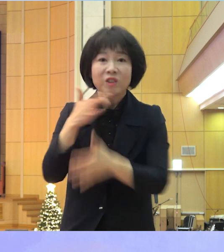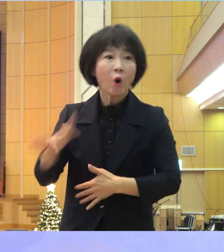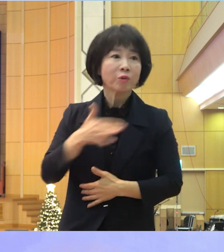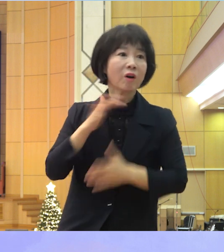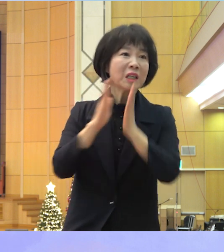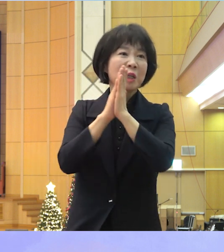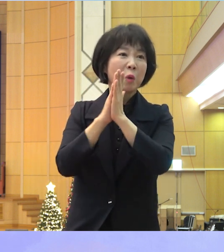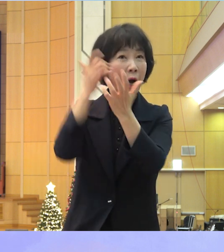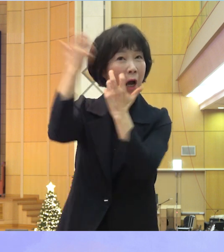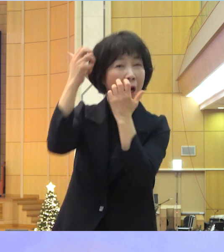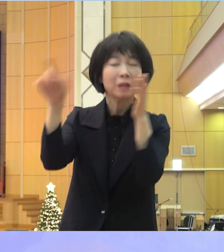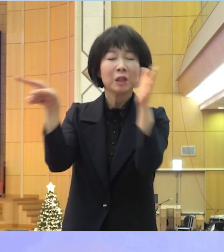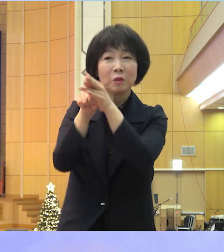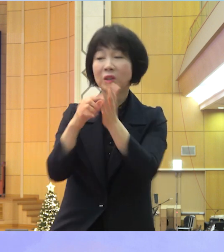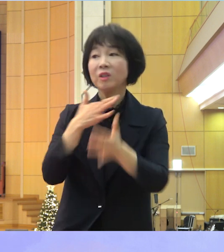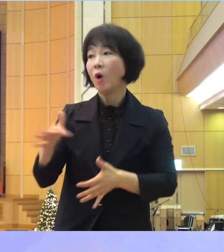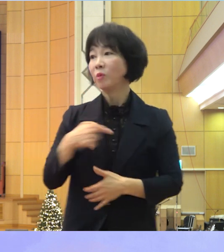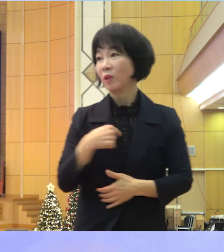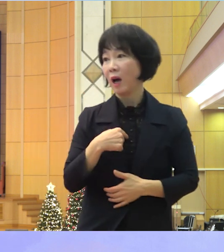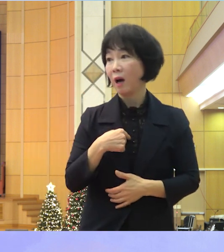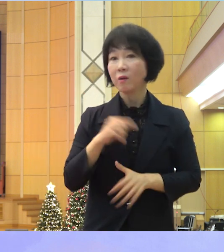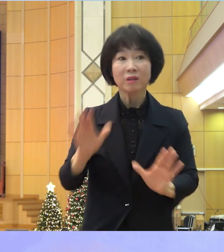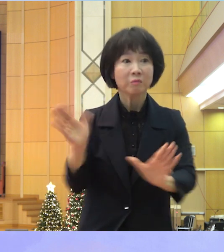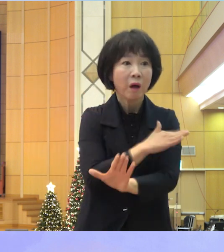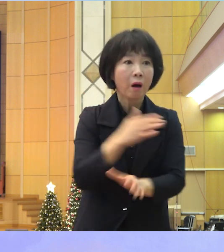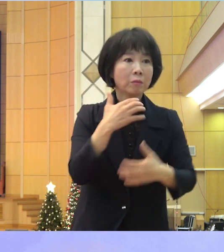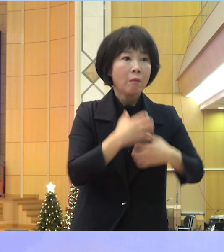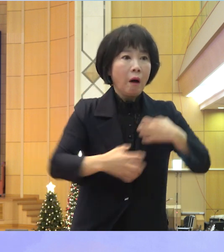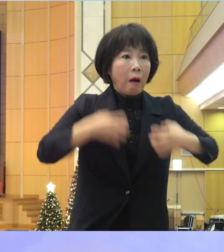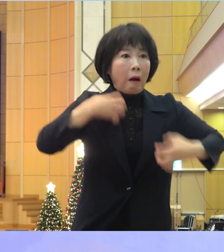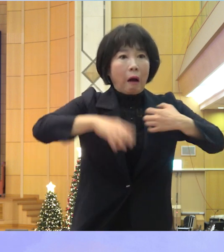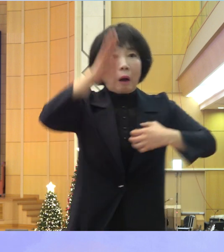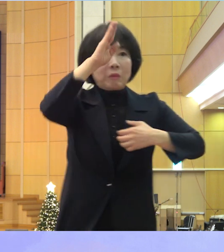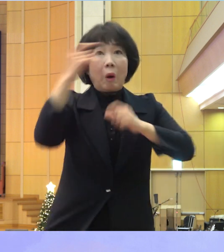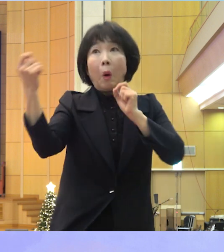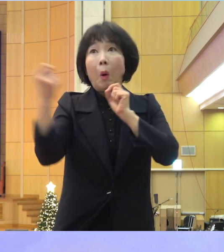없노라. 이렇게 주님을 의지해 본 적이 없노라.